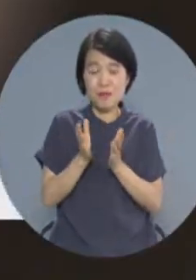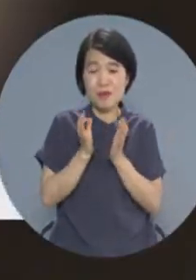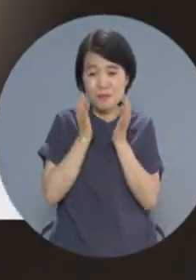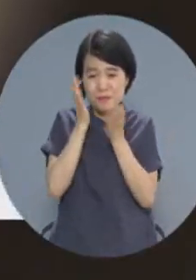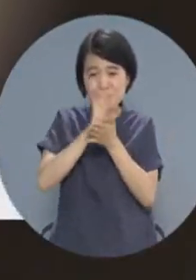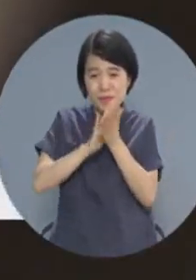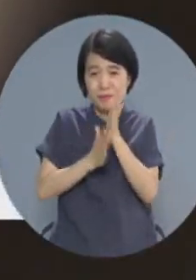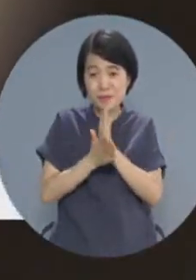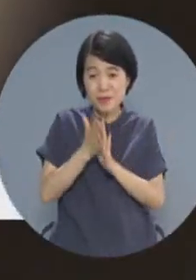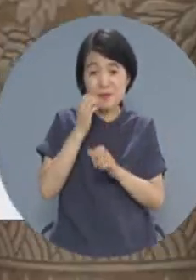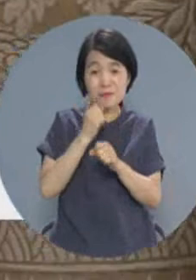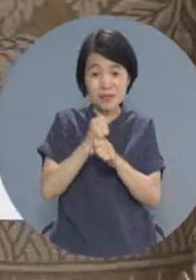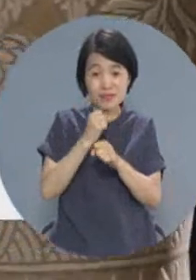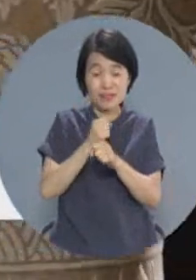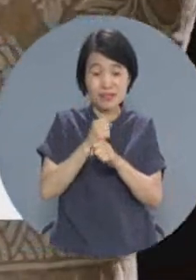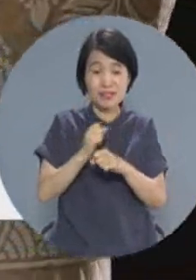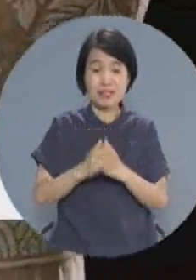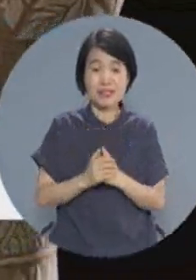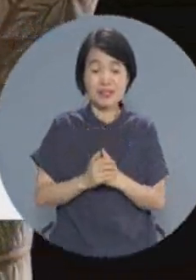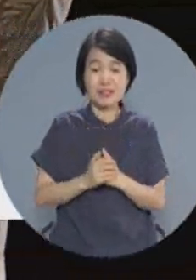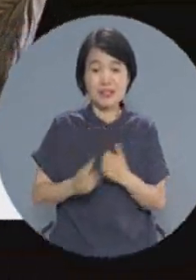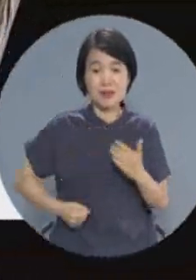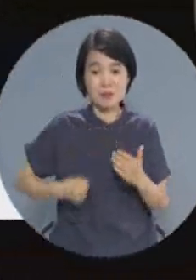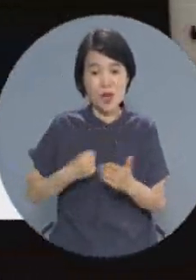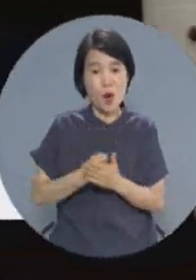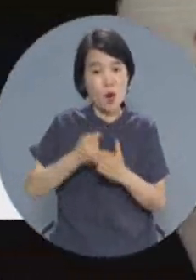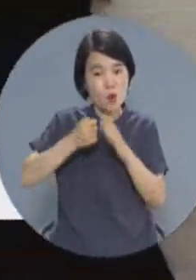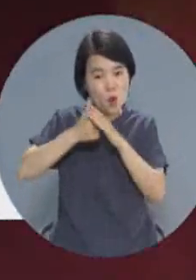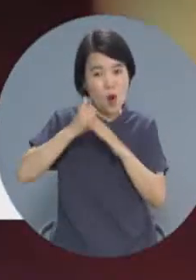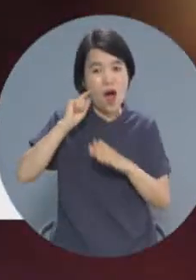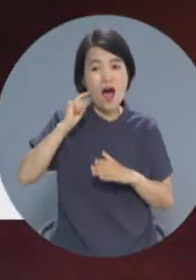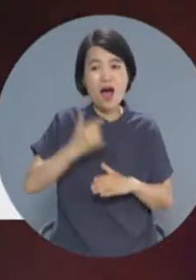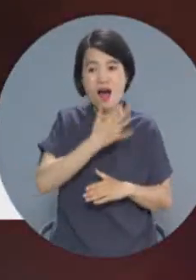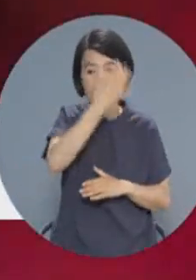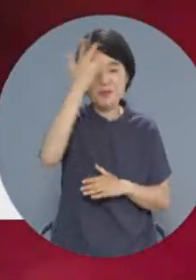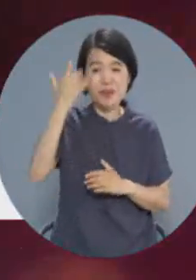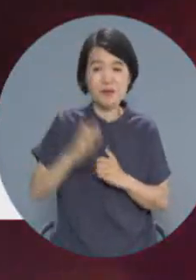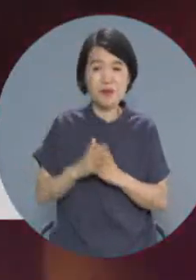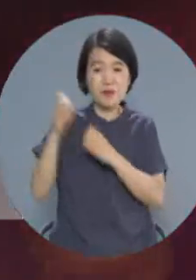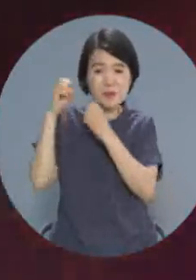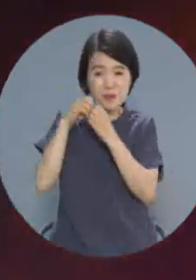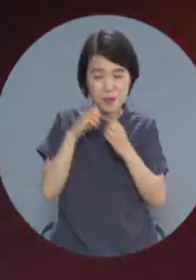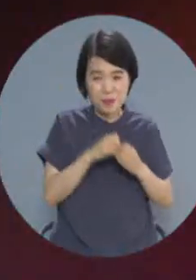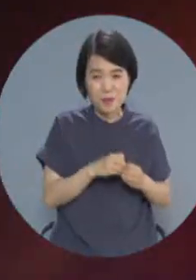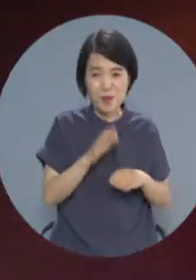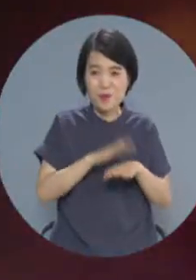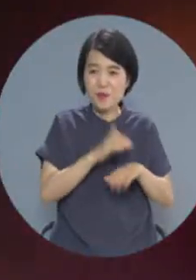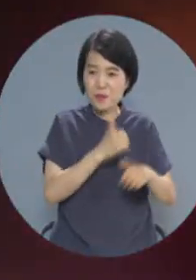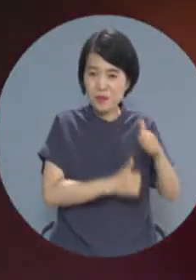무안 분청사기. 그 담대하고 독창적인 아름다움은 명맥을 이어온 후대